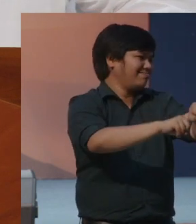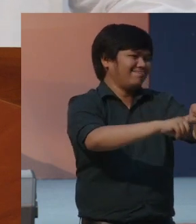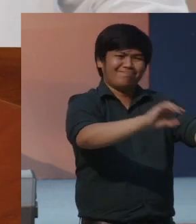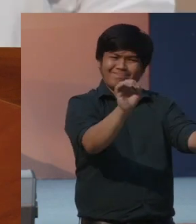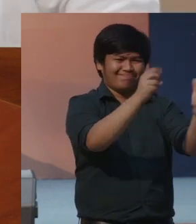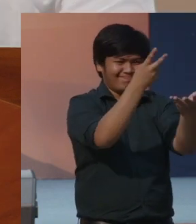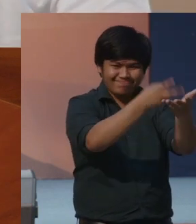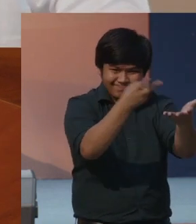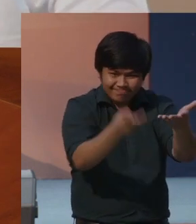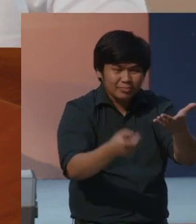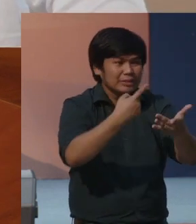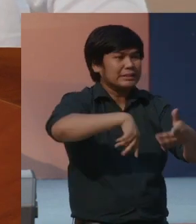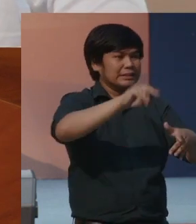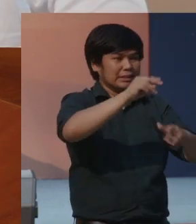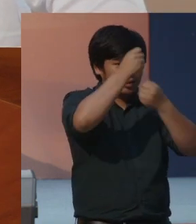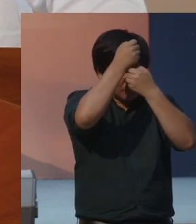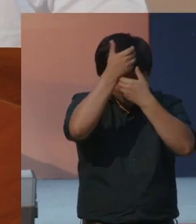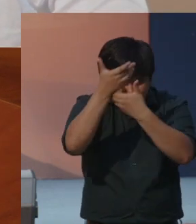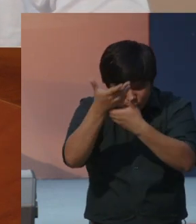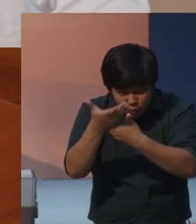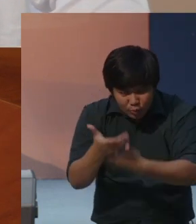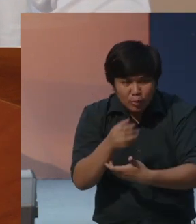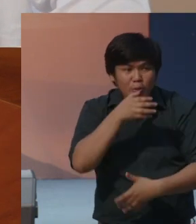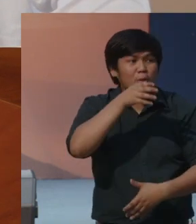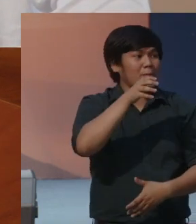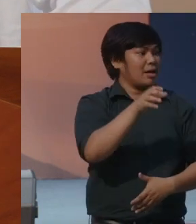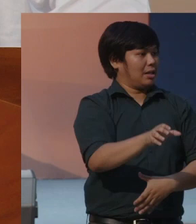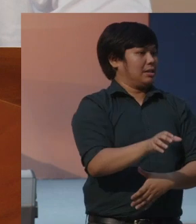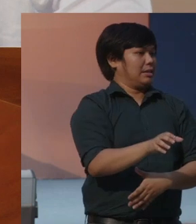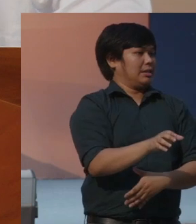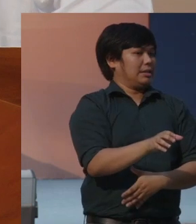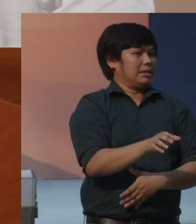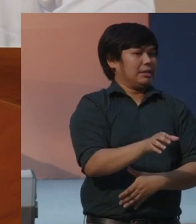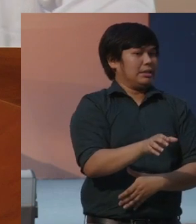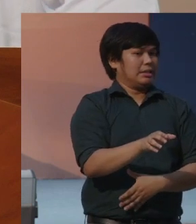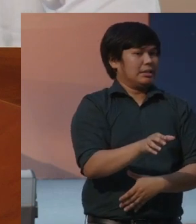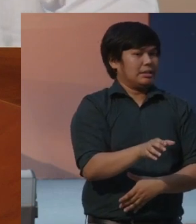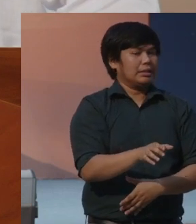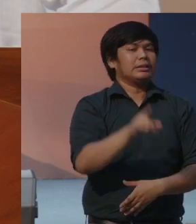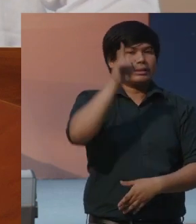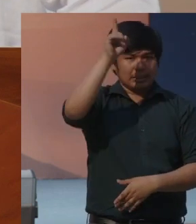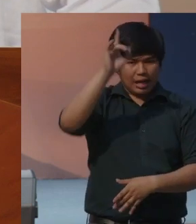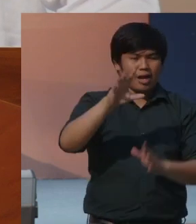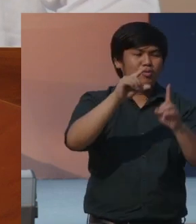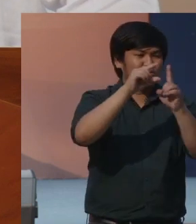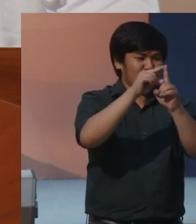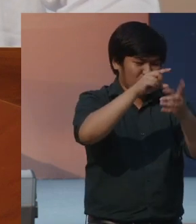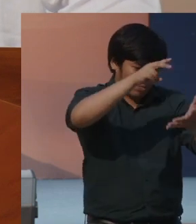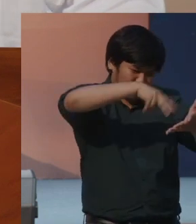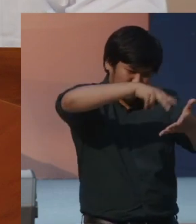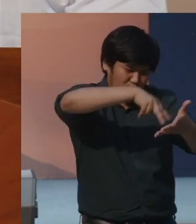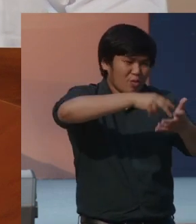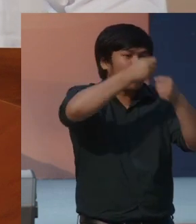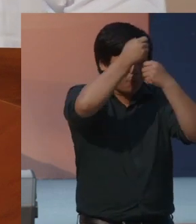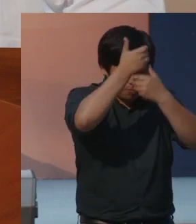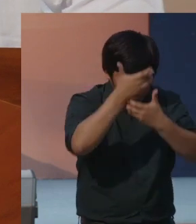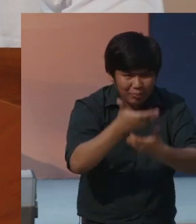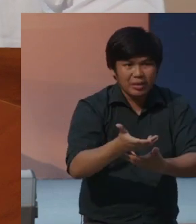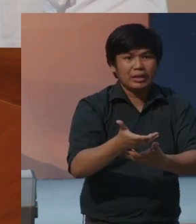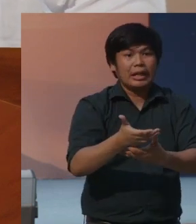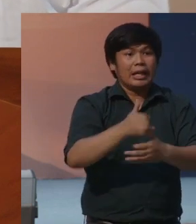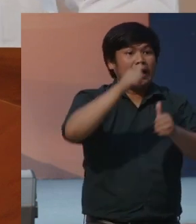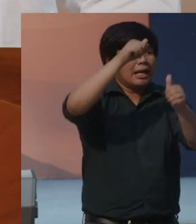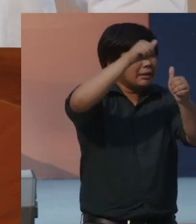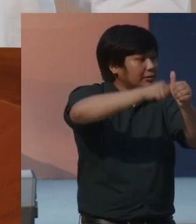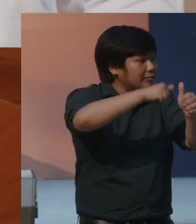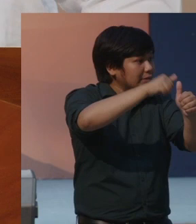natin sumunod sa kanyang utos at direksyon sa atin na nasa kanyang salita. Madalas,